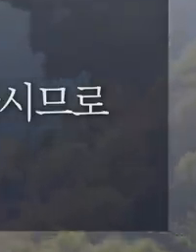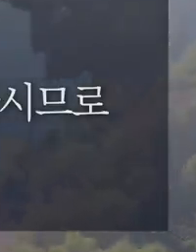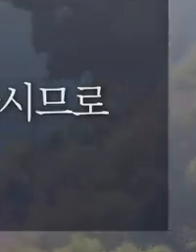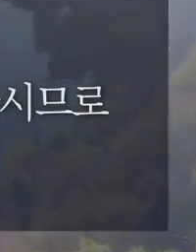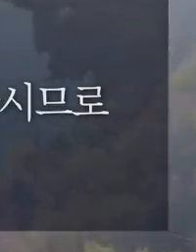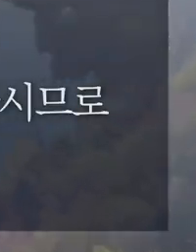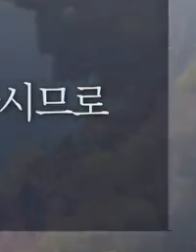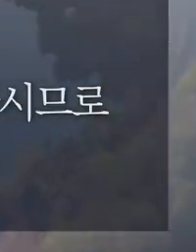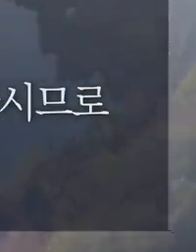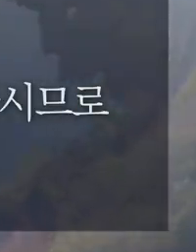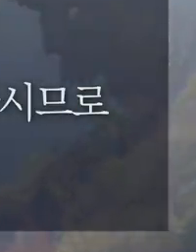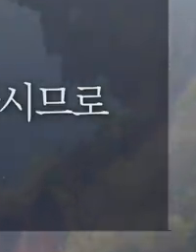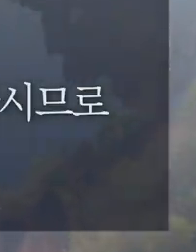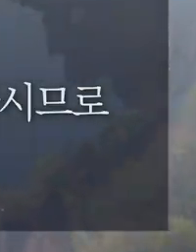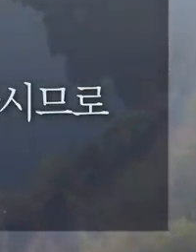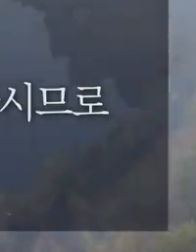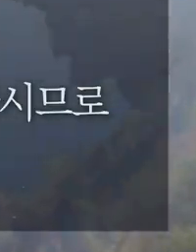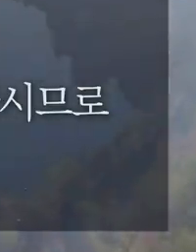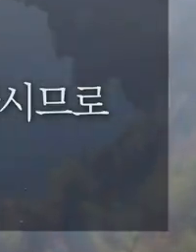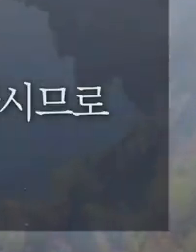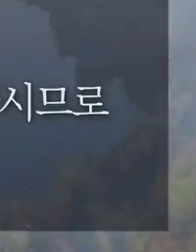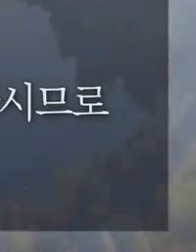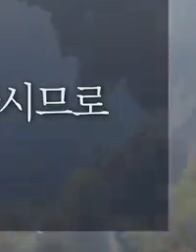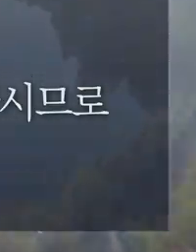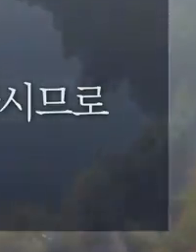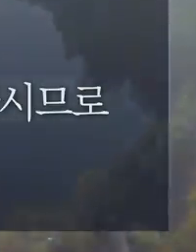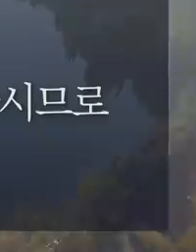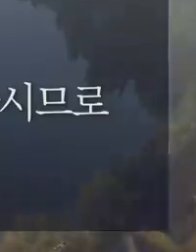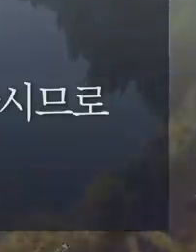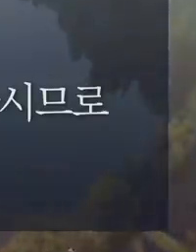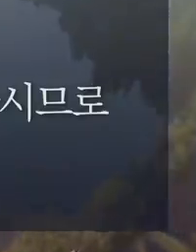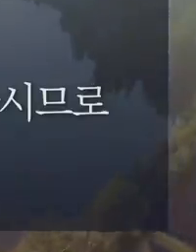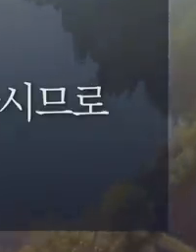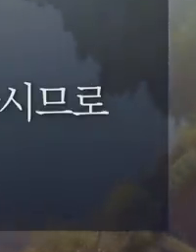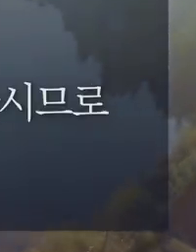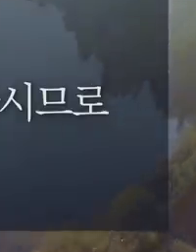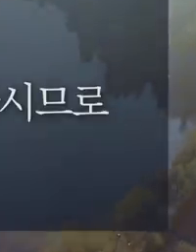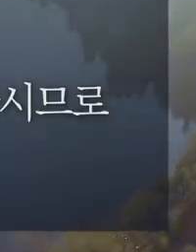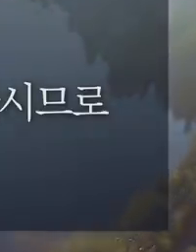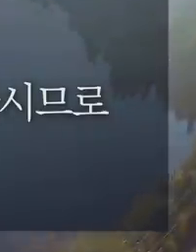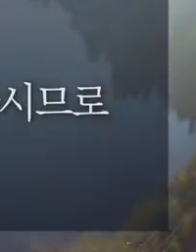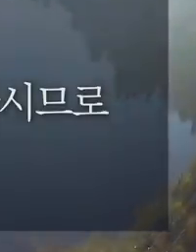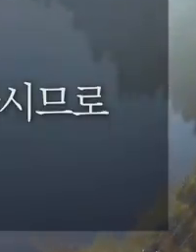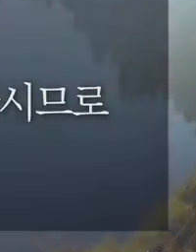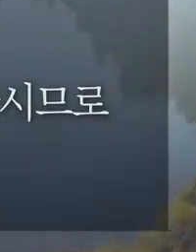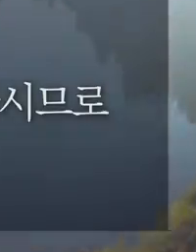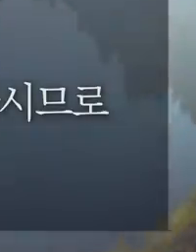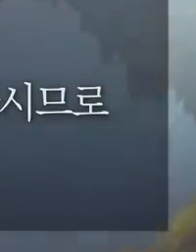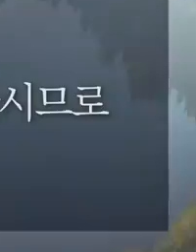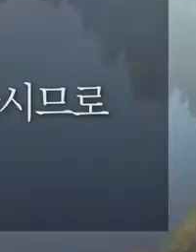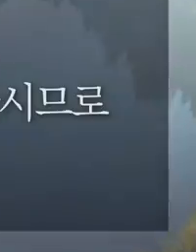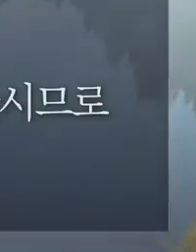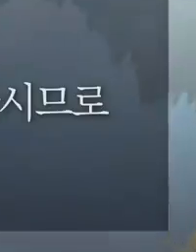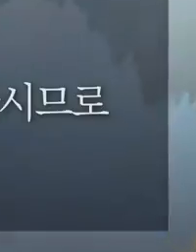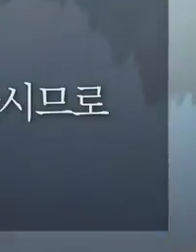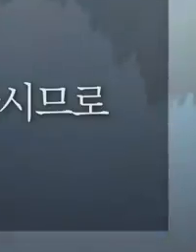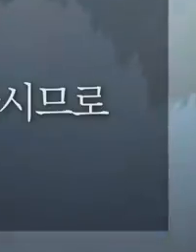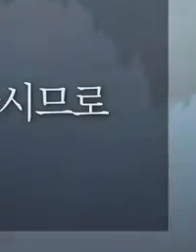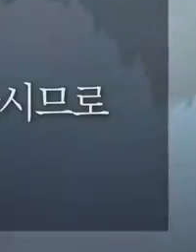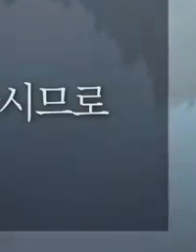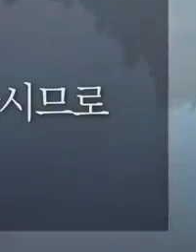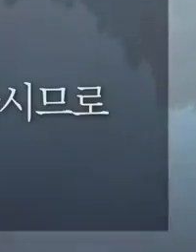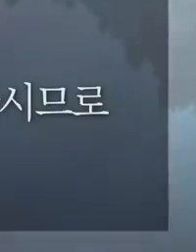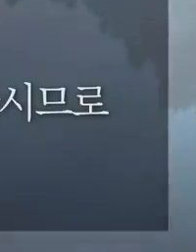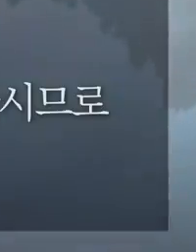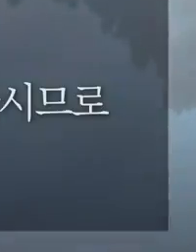살았더라. 에녹이 하나님과 동행하더니 하나님이 그를 데려가심으로 세상에 있지